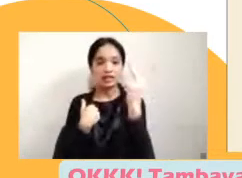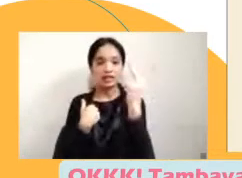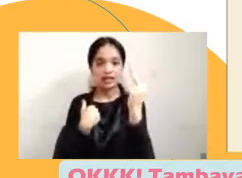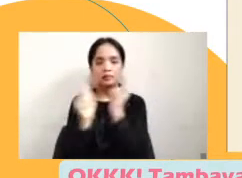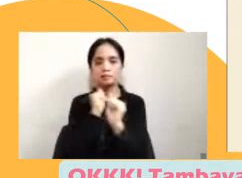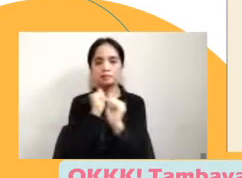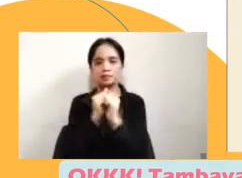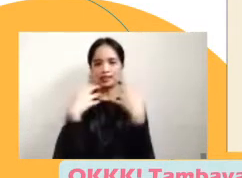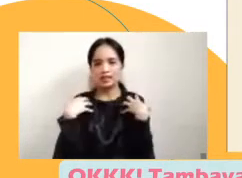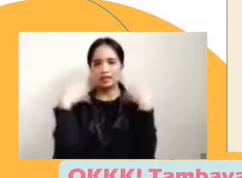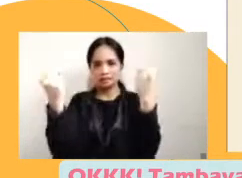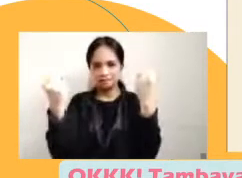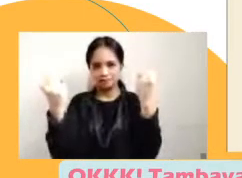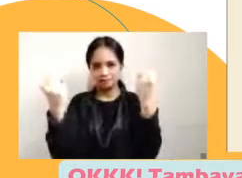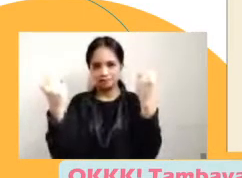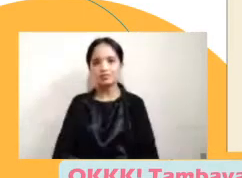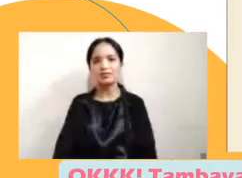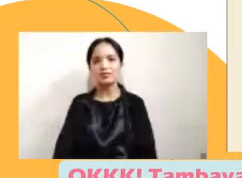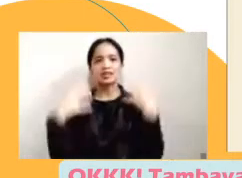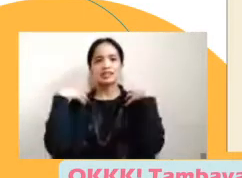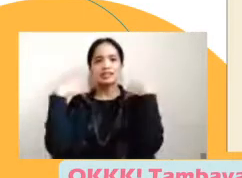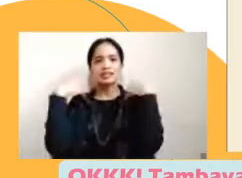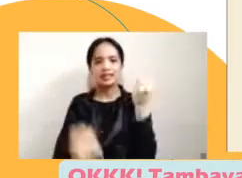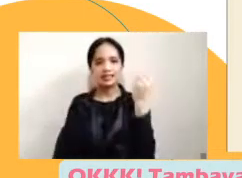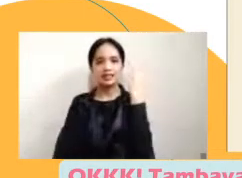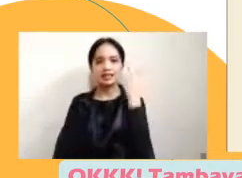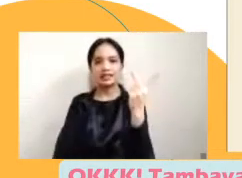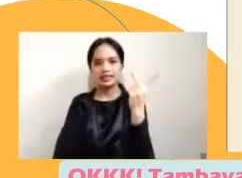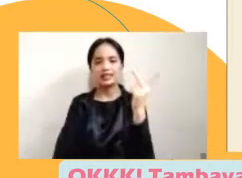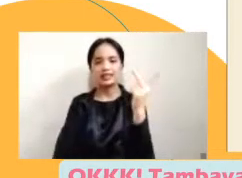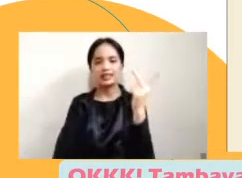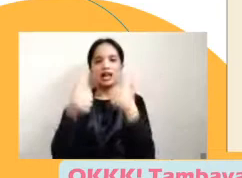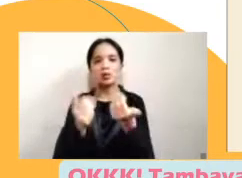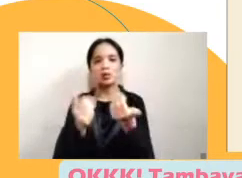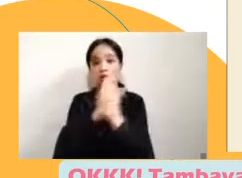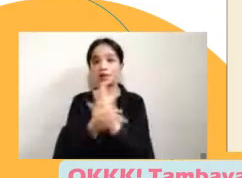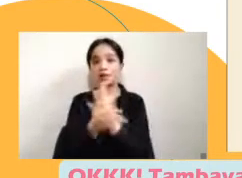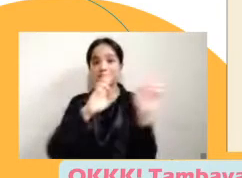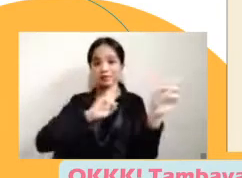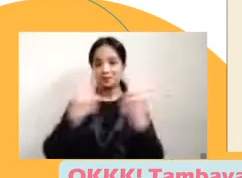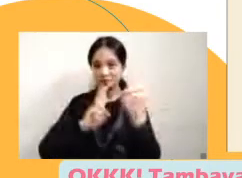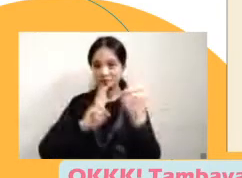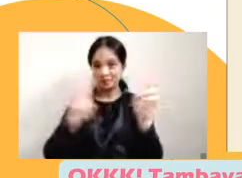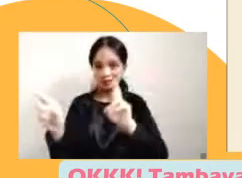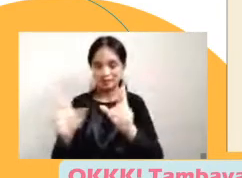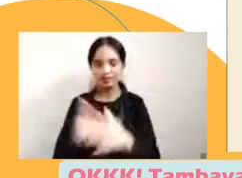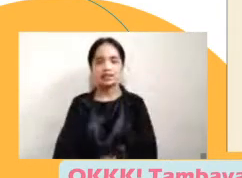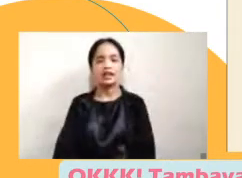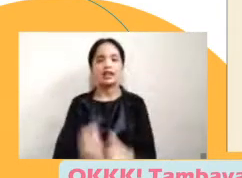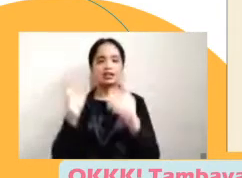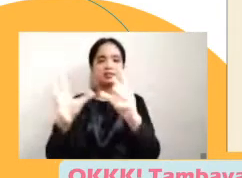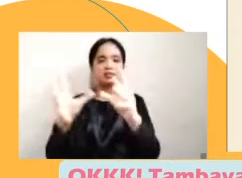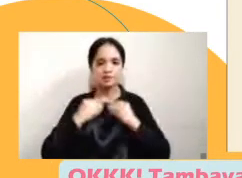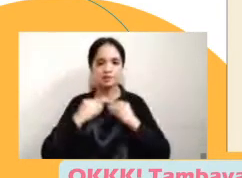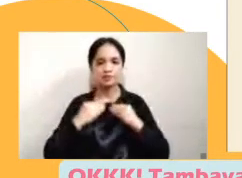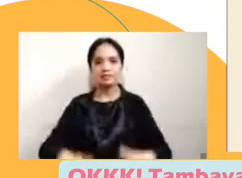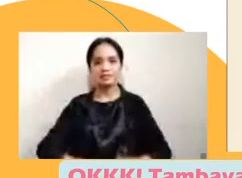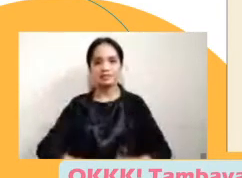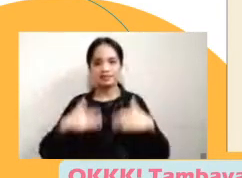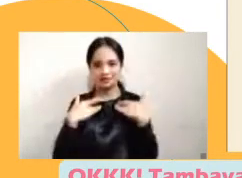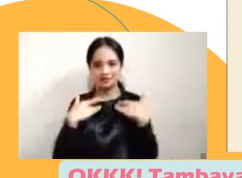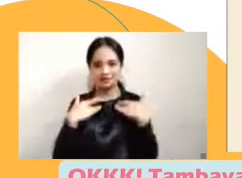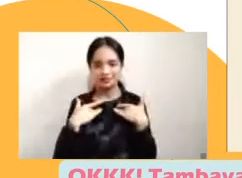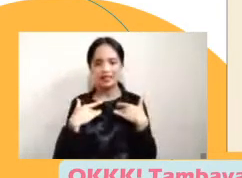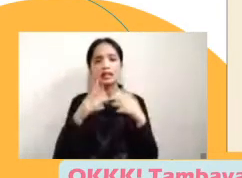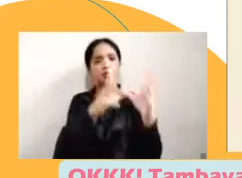kalakasan, no? Kalakasan sa ating pagiging handa at pagtanggap sa buhay na